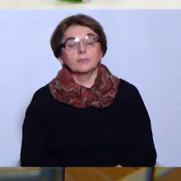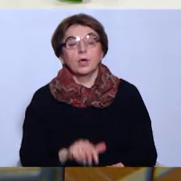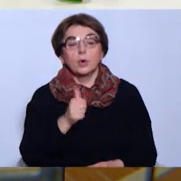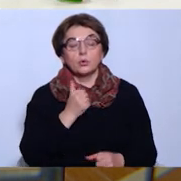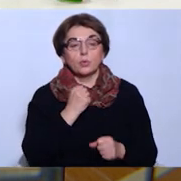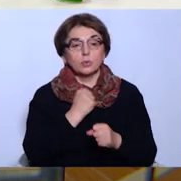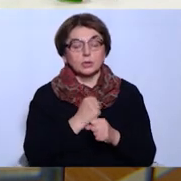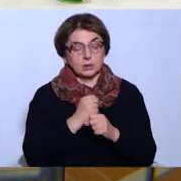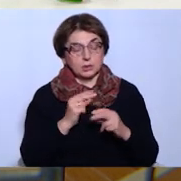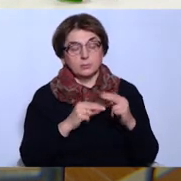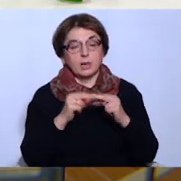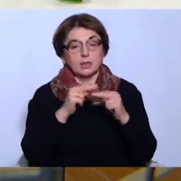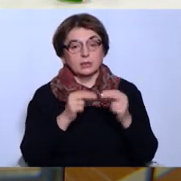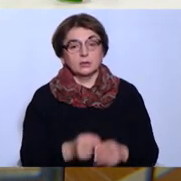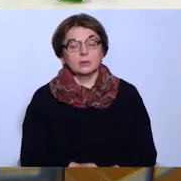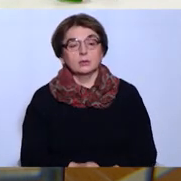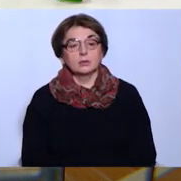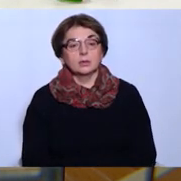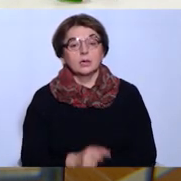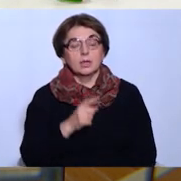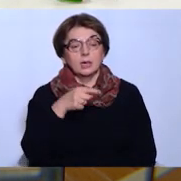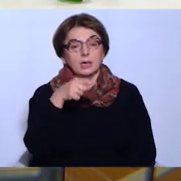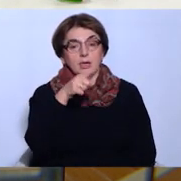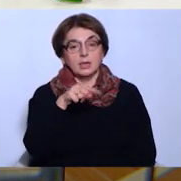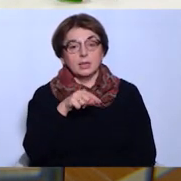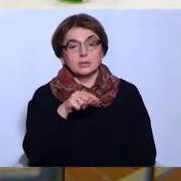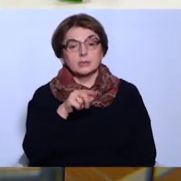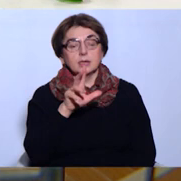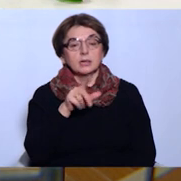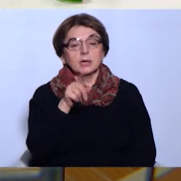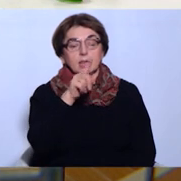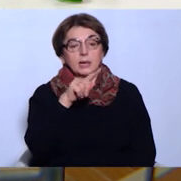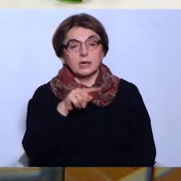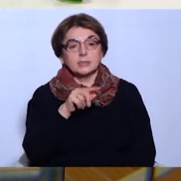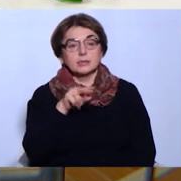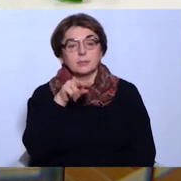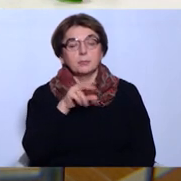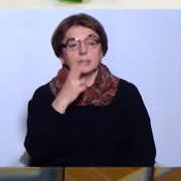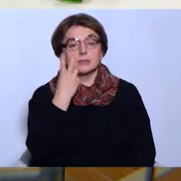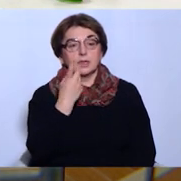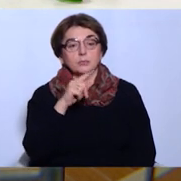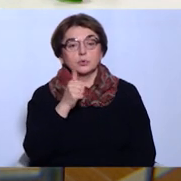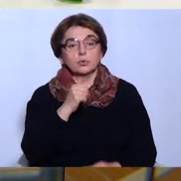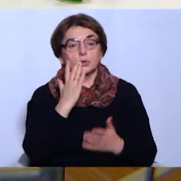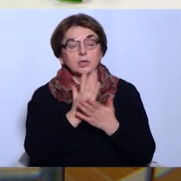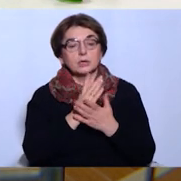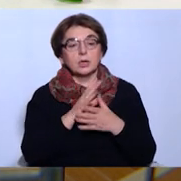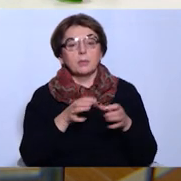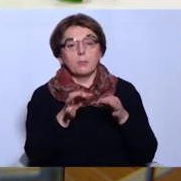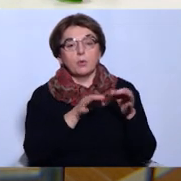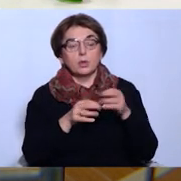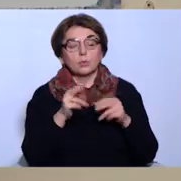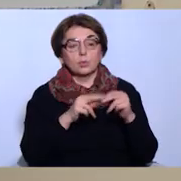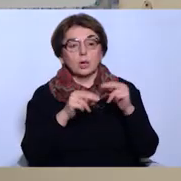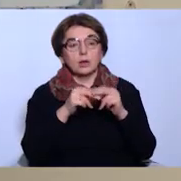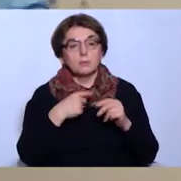SP3-ს. SP3-ის ჰიბრიდიზაციის მქონე მეთანის მოლეკულას. თითქოს ველოდებით, რომ ამ შემთხვევაში